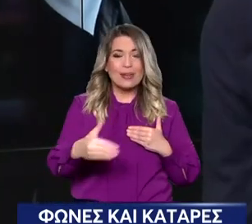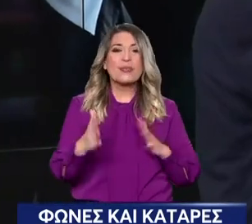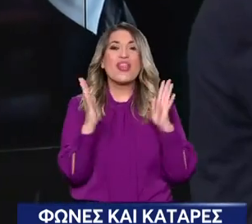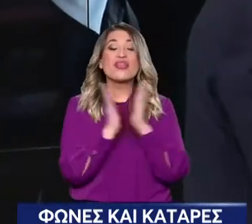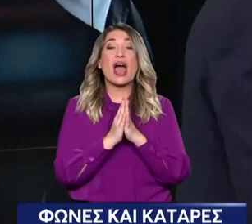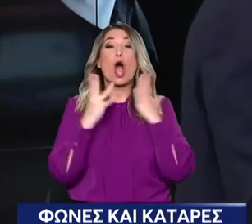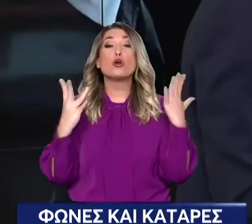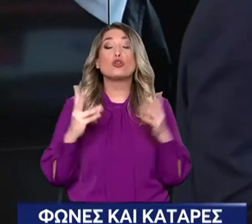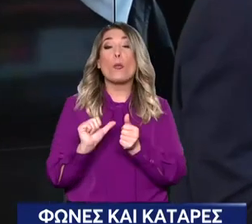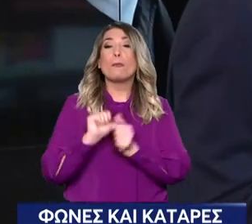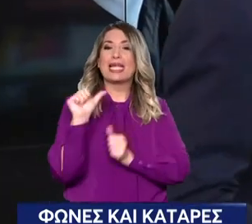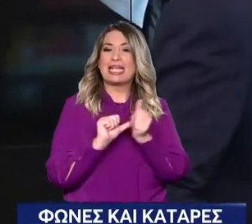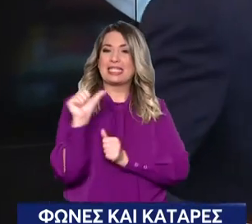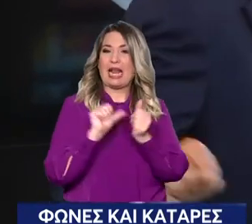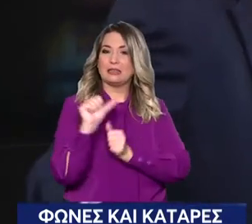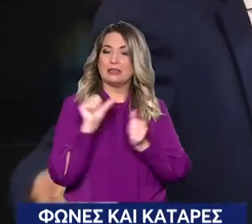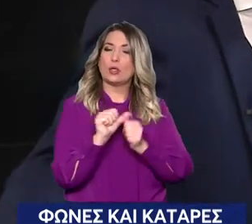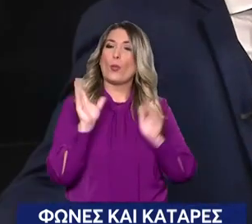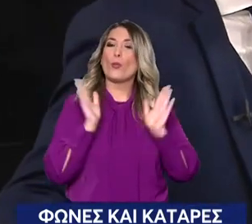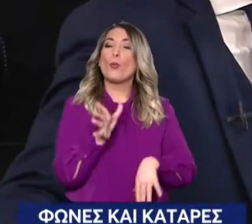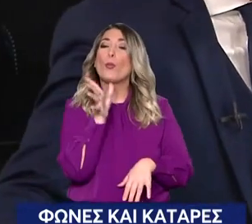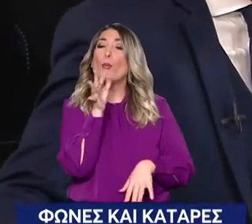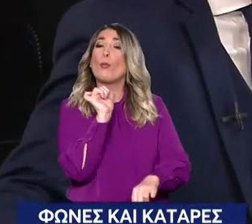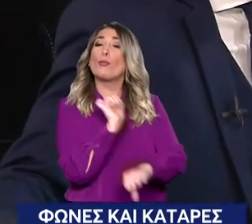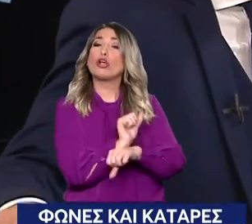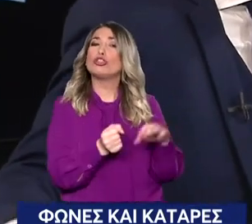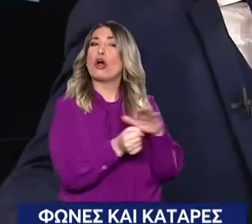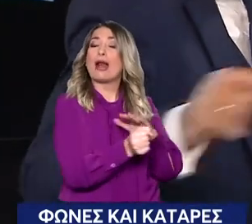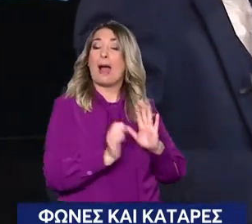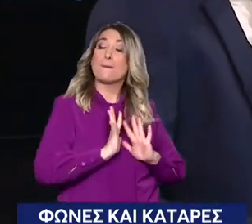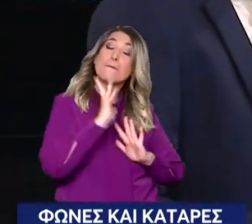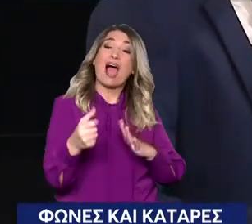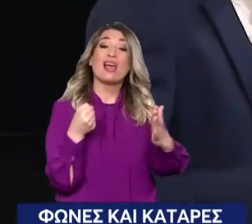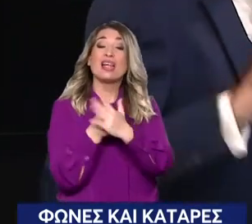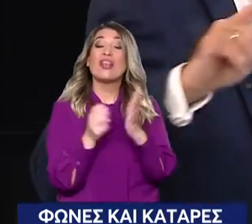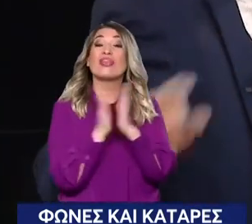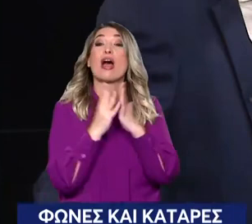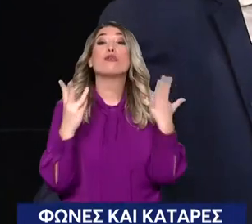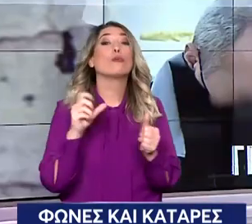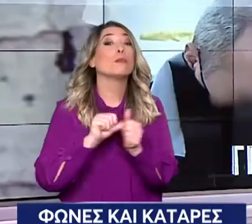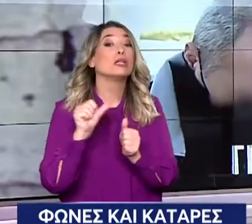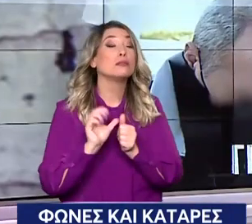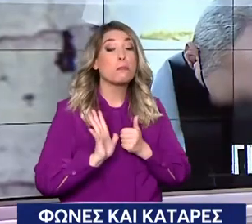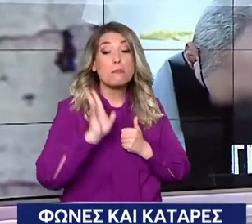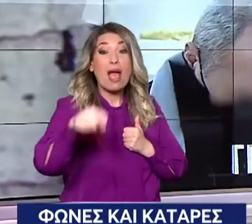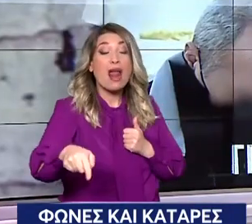μέχρι τότε δεν έχουμε απόφαση οι προσωρινά κρατούμενοι ο μίχος και οι υπόλοιποι θα αφεθούν